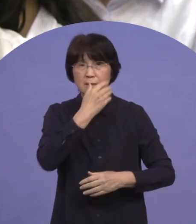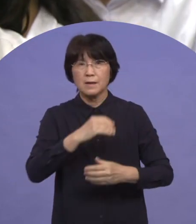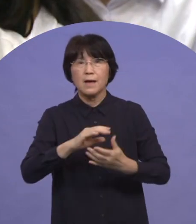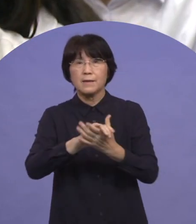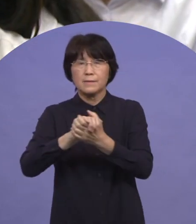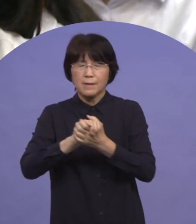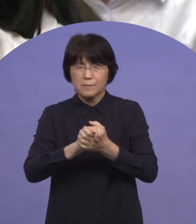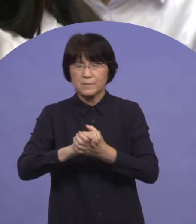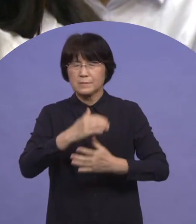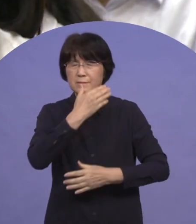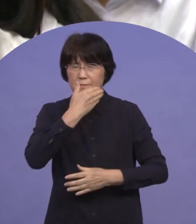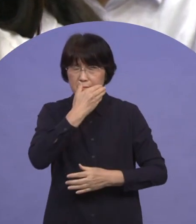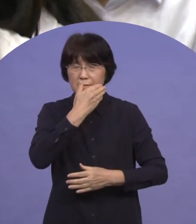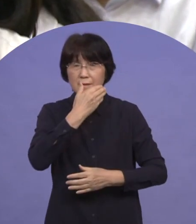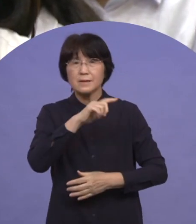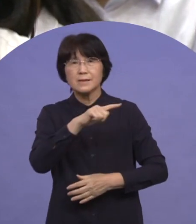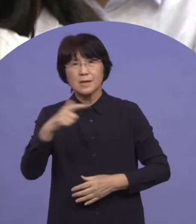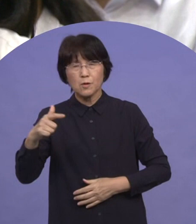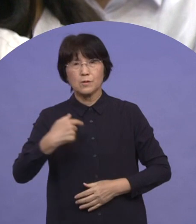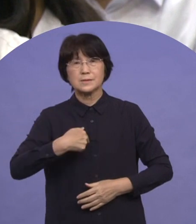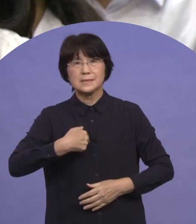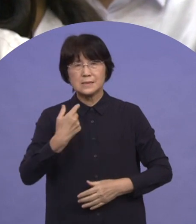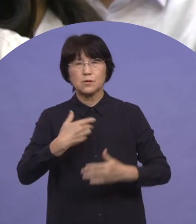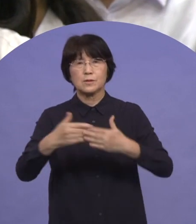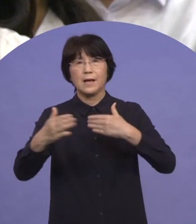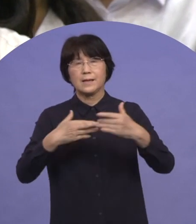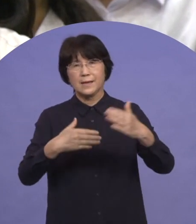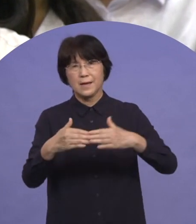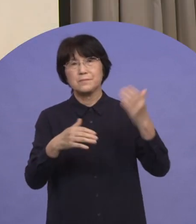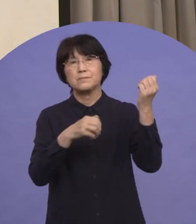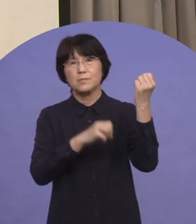自身の体験をもとに話していました。